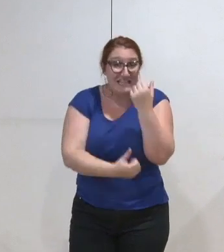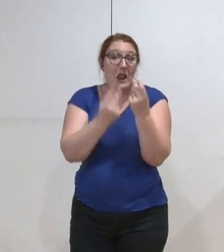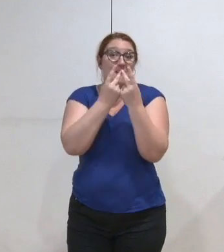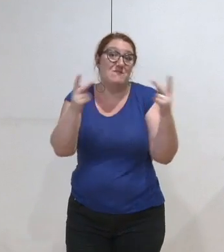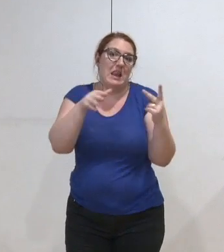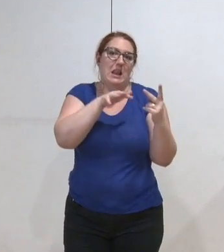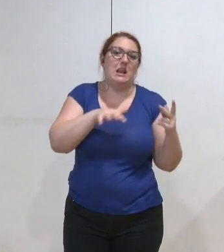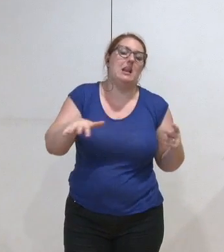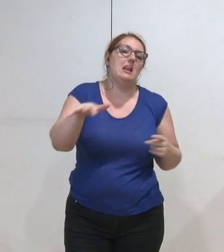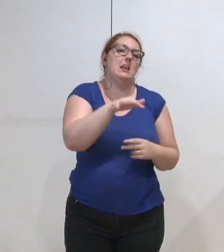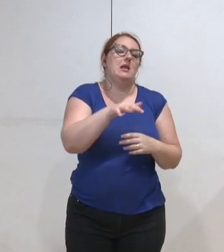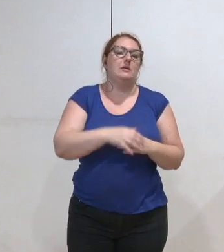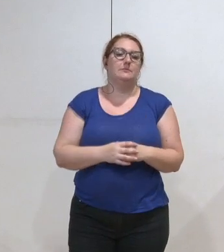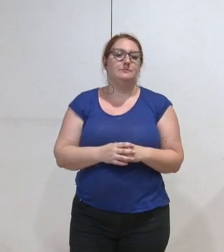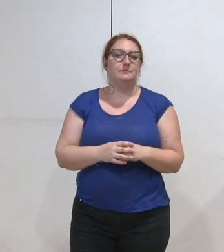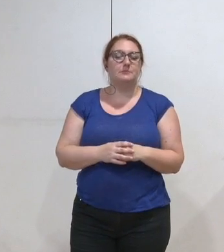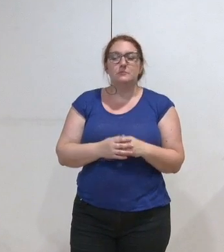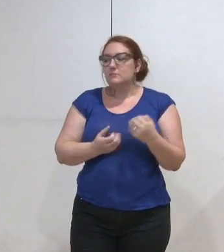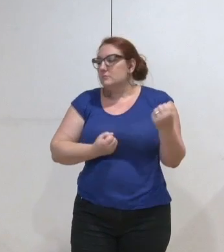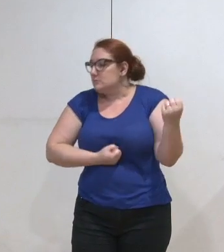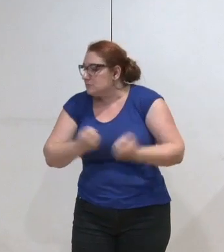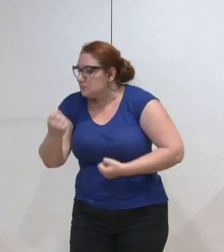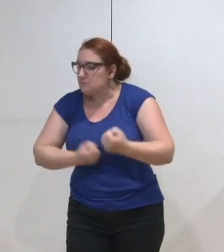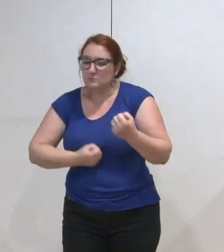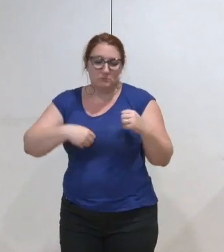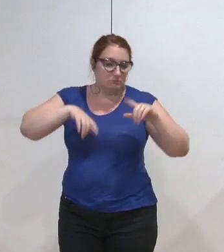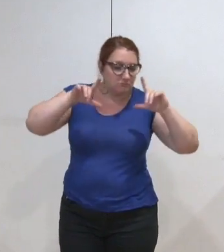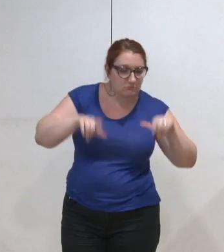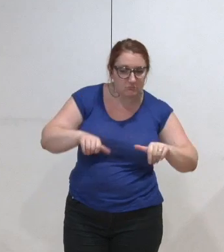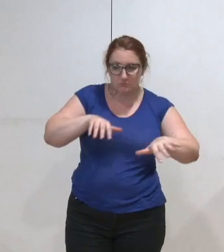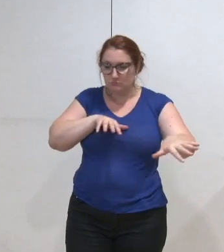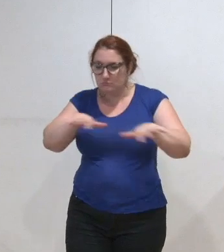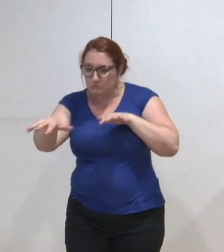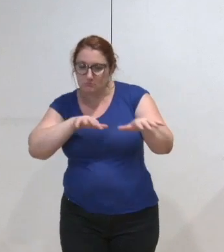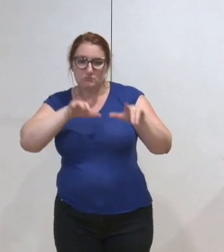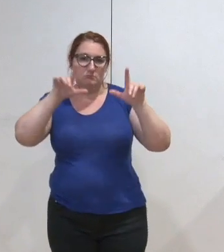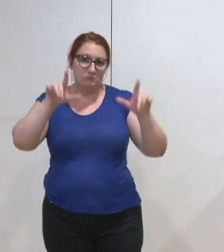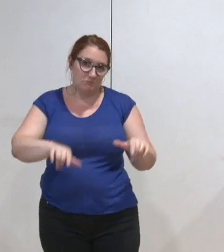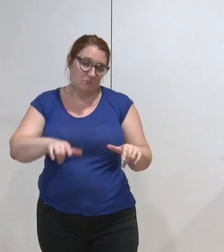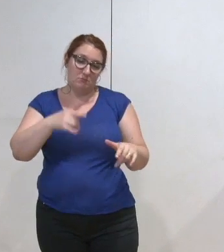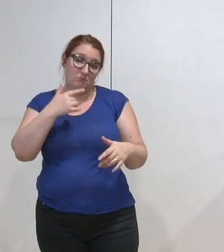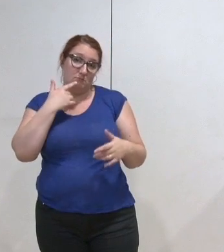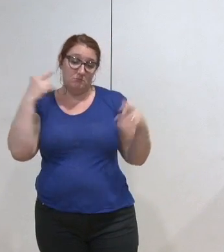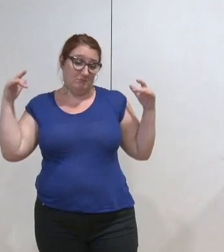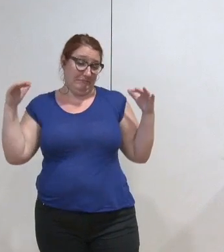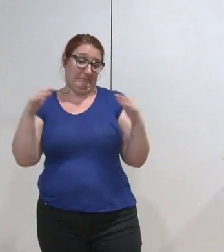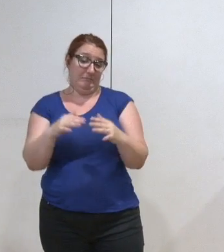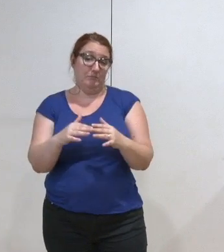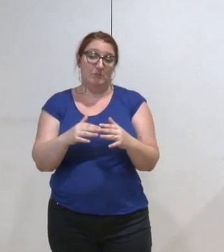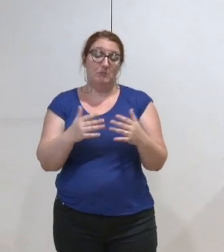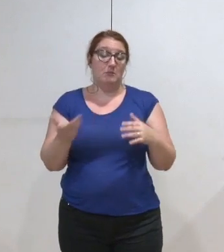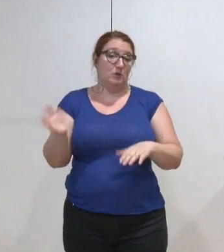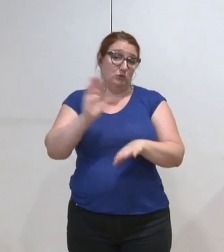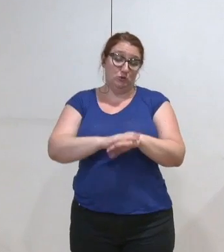avec les moyens les services qu'il y a concentre de la pauvreté et finalement est